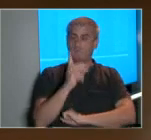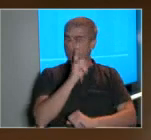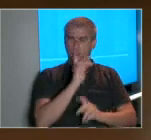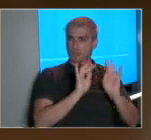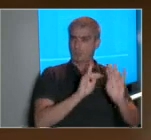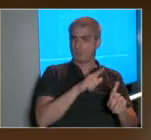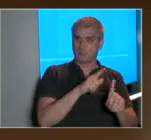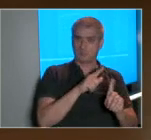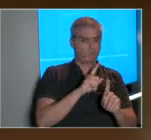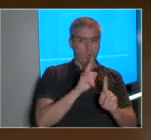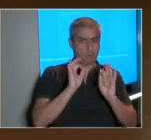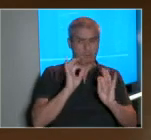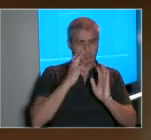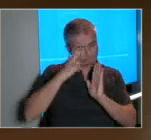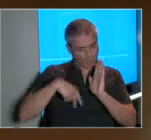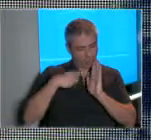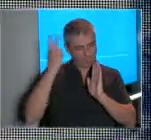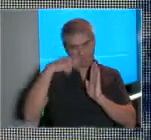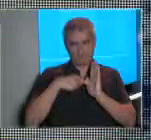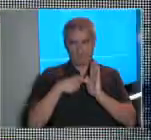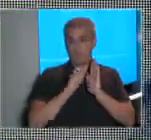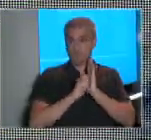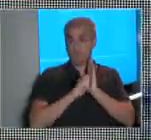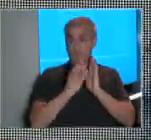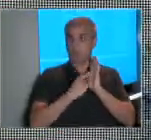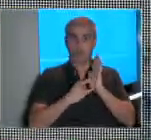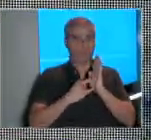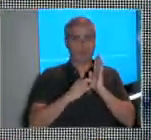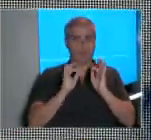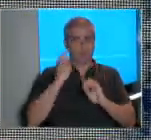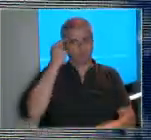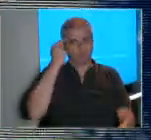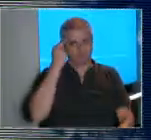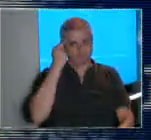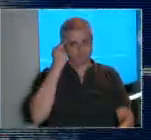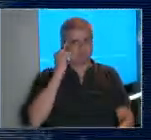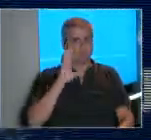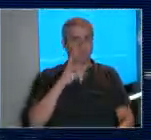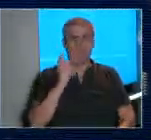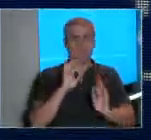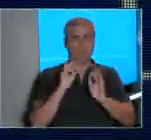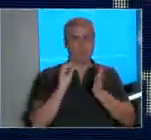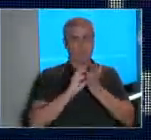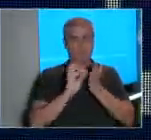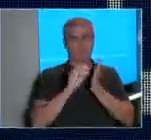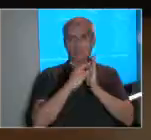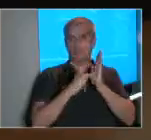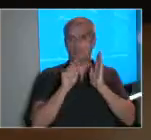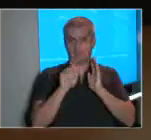אלה שמתנגדים, לא ממש קראו את החוק. ואני חושש שהם לא ממש יודעים מדוע בכלל חוקקו את חוק